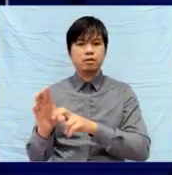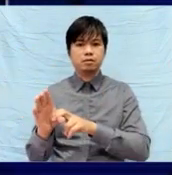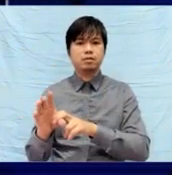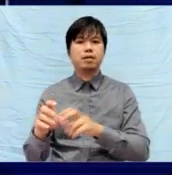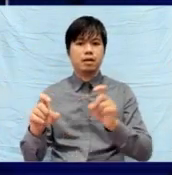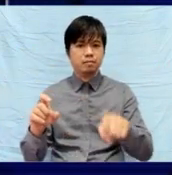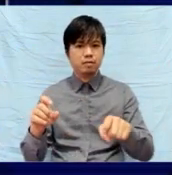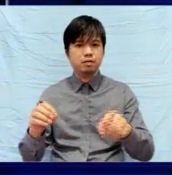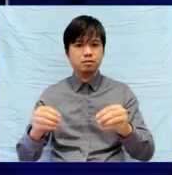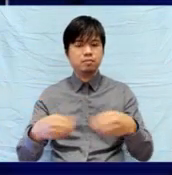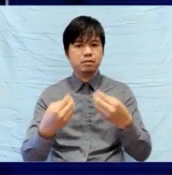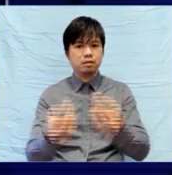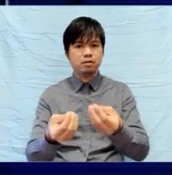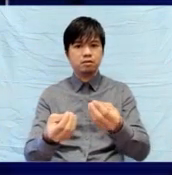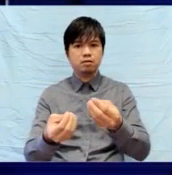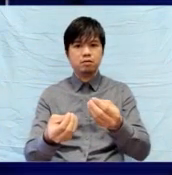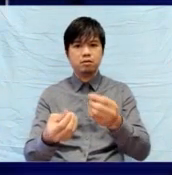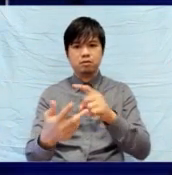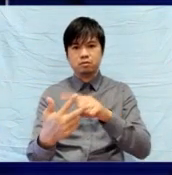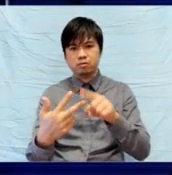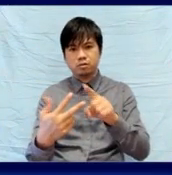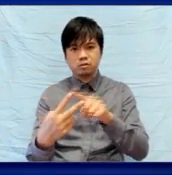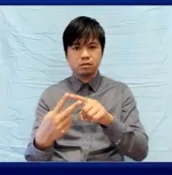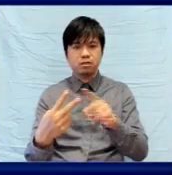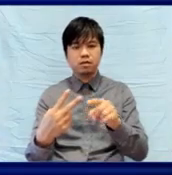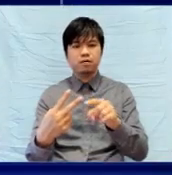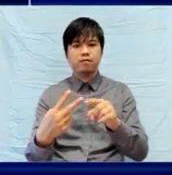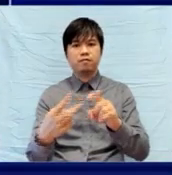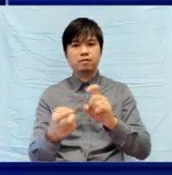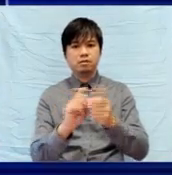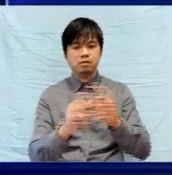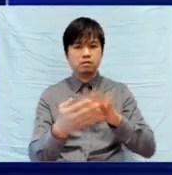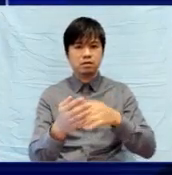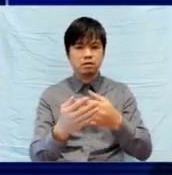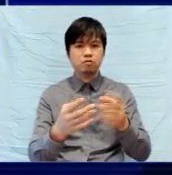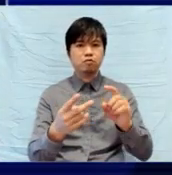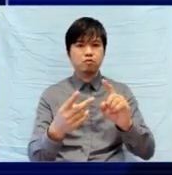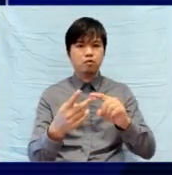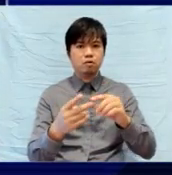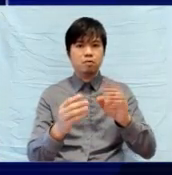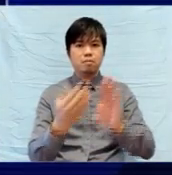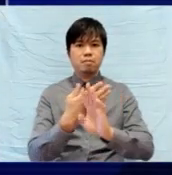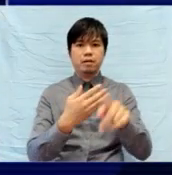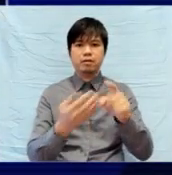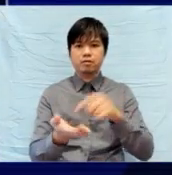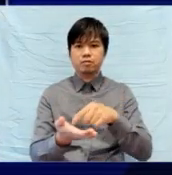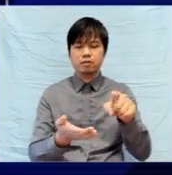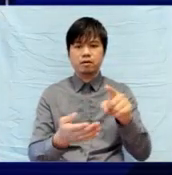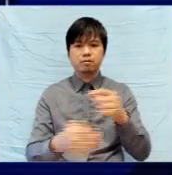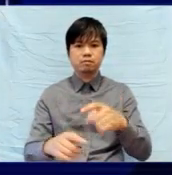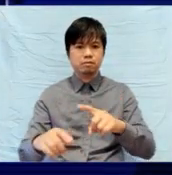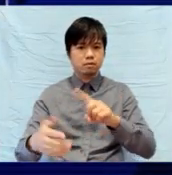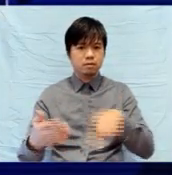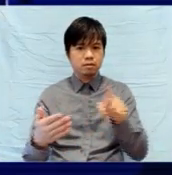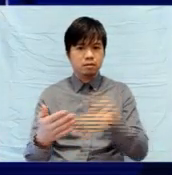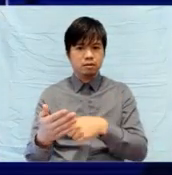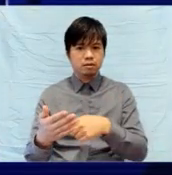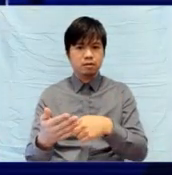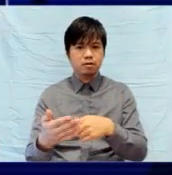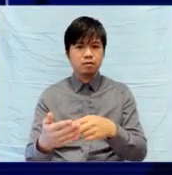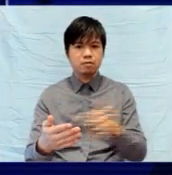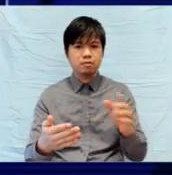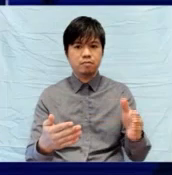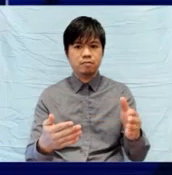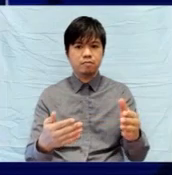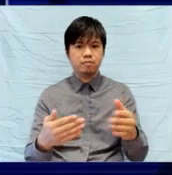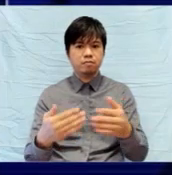ng option para magparebook o mag-reimburse. Pero kung ang cancellation ay inanunsyo ng di lalampas sa 24 hours bago